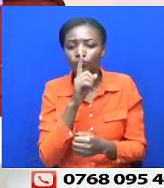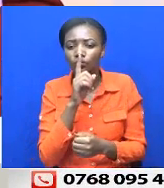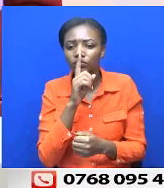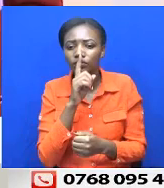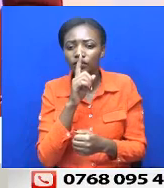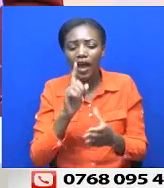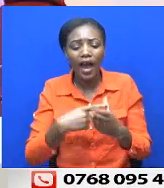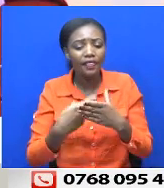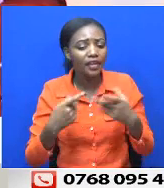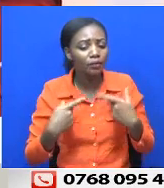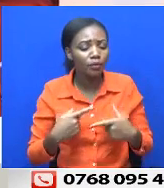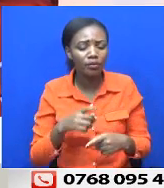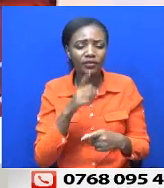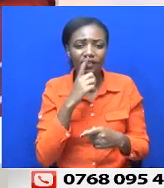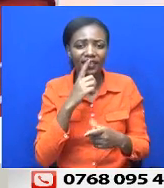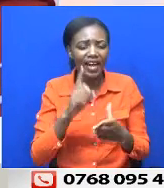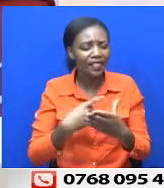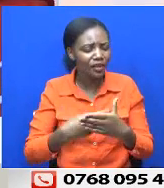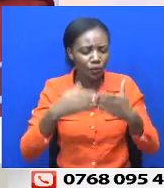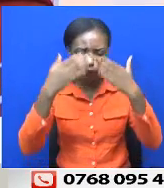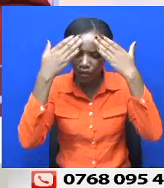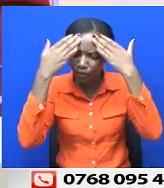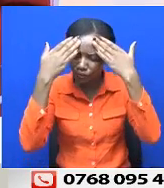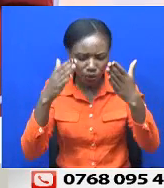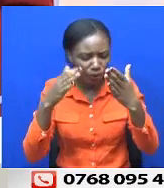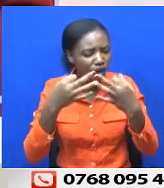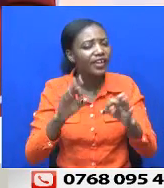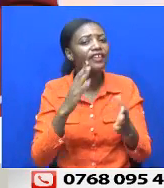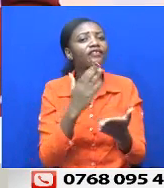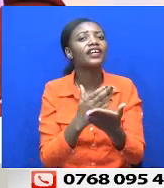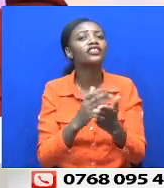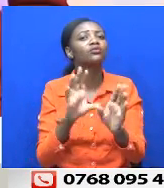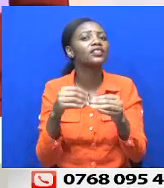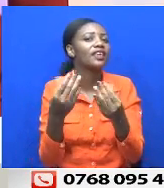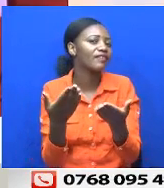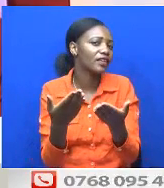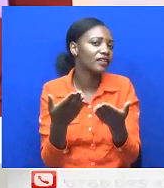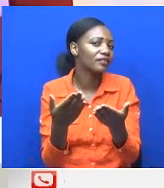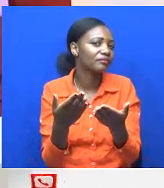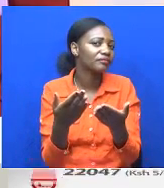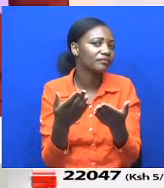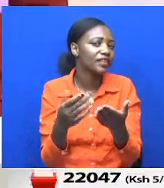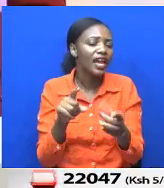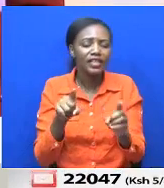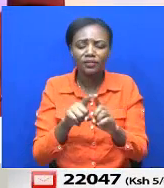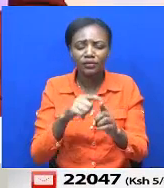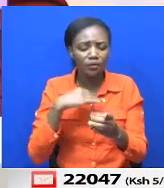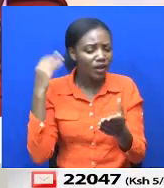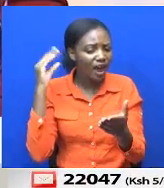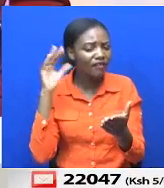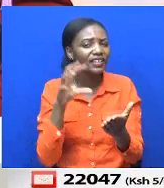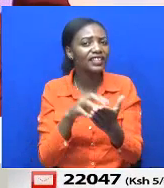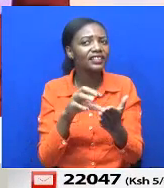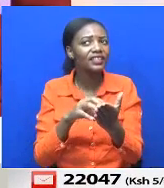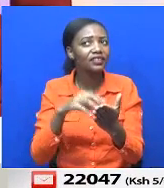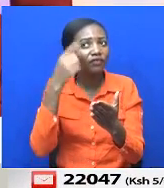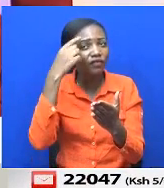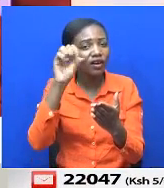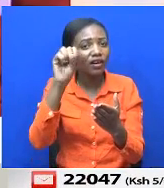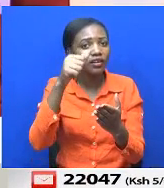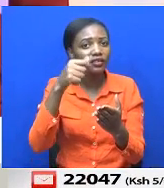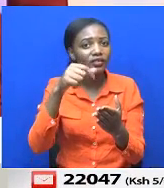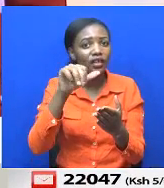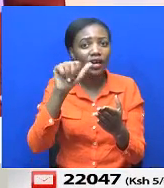na hata haya hatujafahamu kama haki iliweza kutekelezwa. Kumekuwa na visa vingi, kisa cha Sharon Otino aliyekuwa na